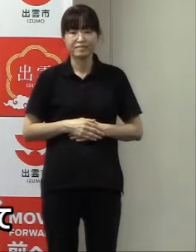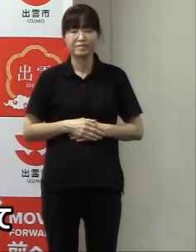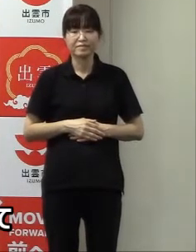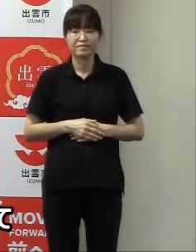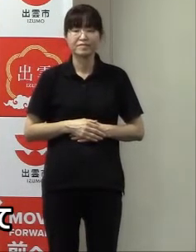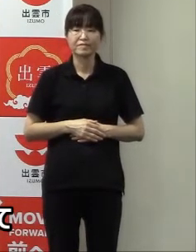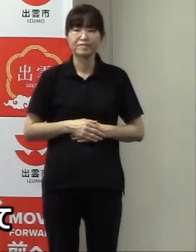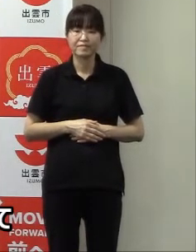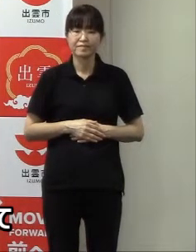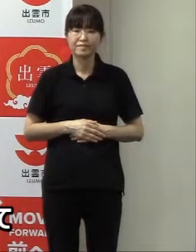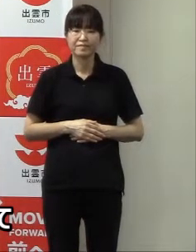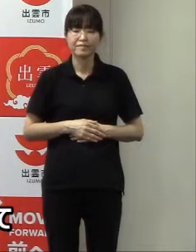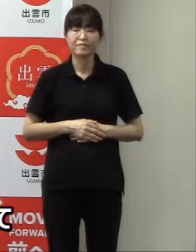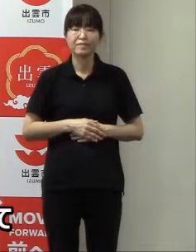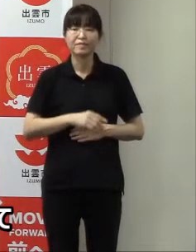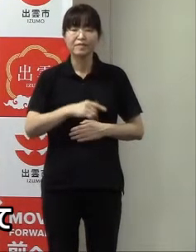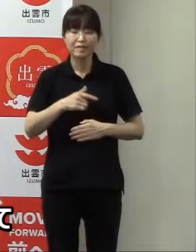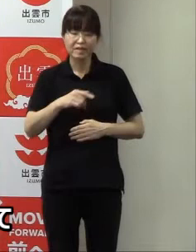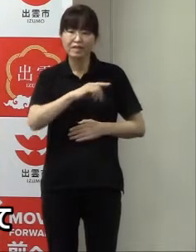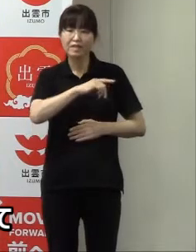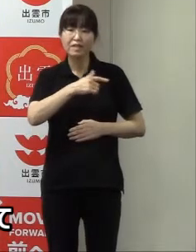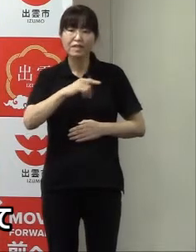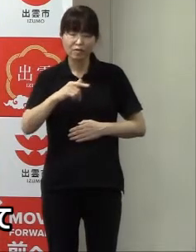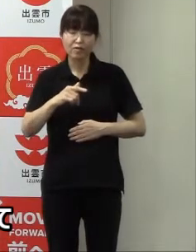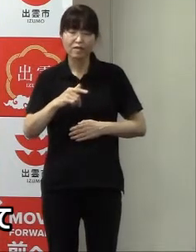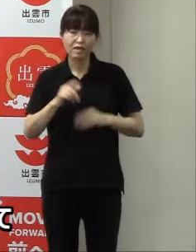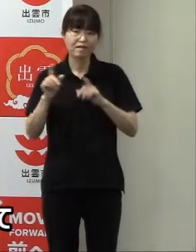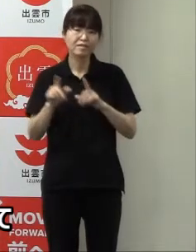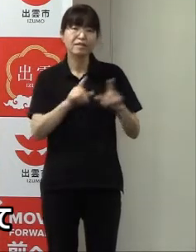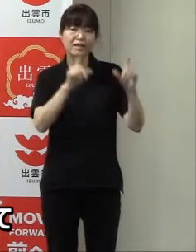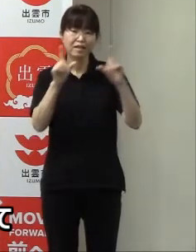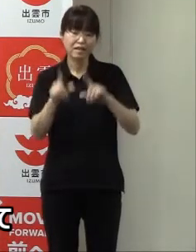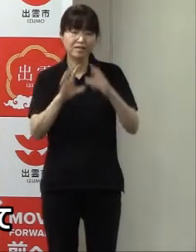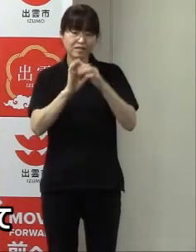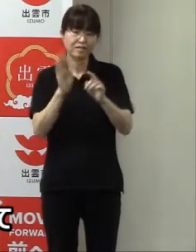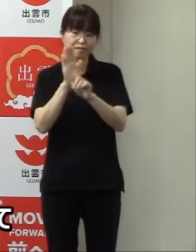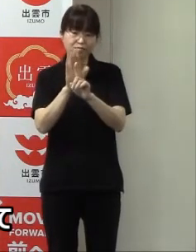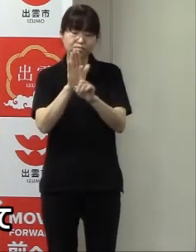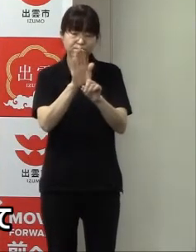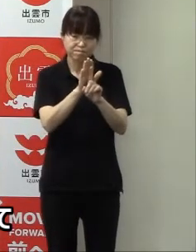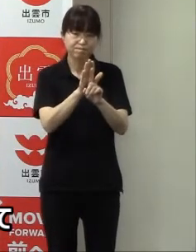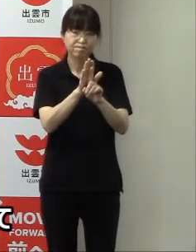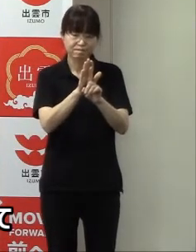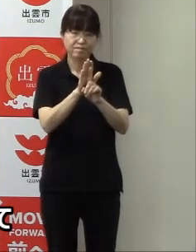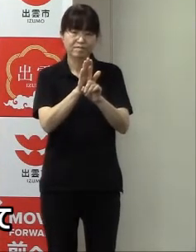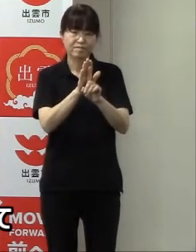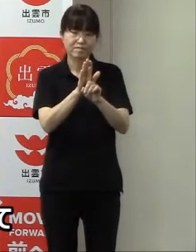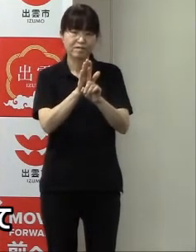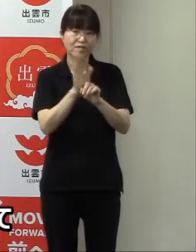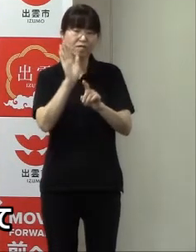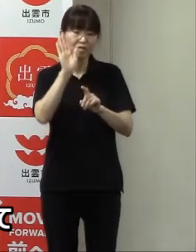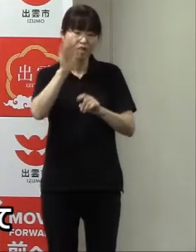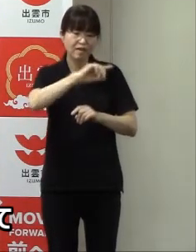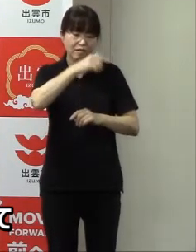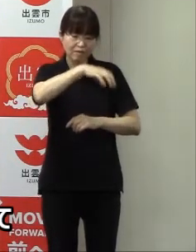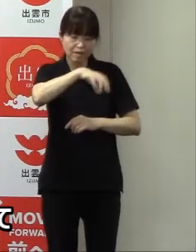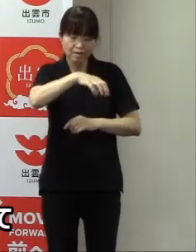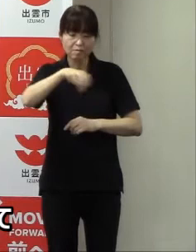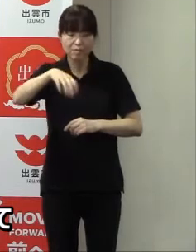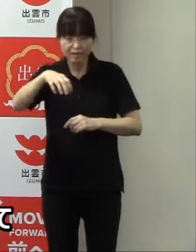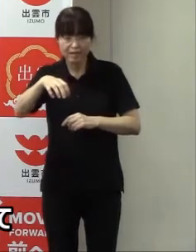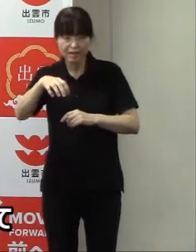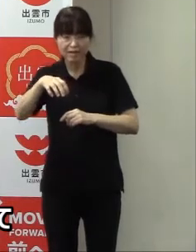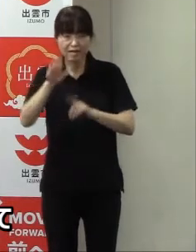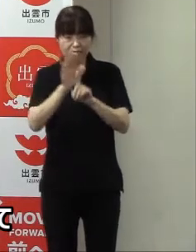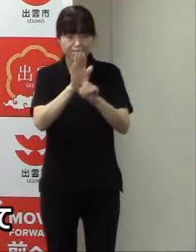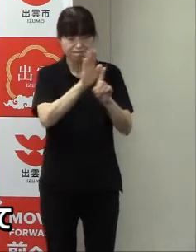ップするで、さまざまなライフラインのバックアップというものをですね、今後、いろいろなところで検討していかなきゃなら